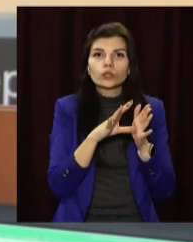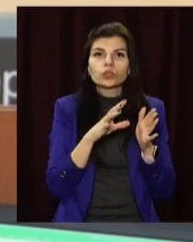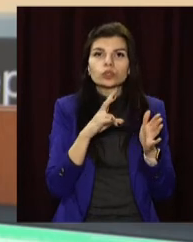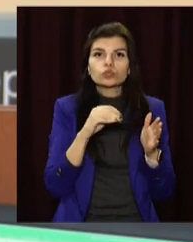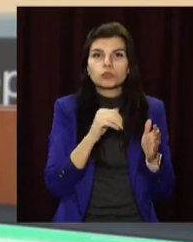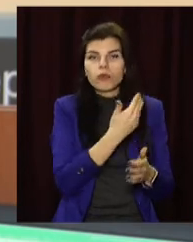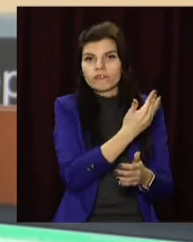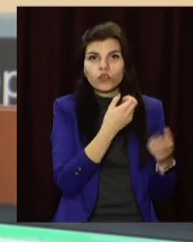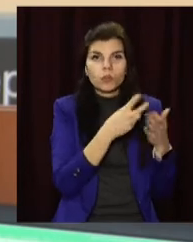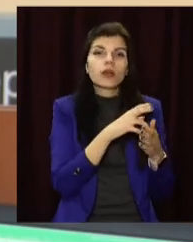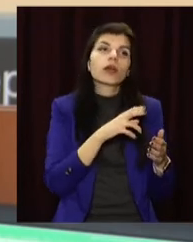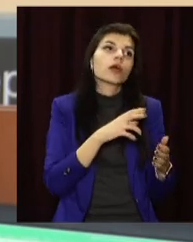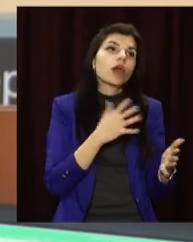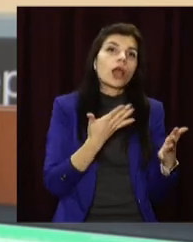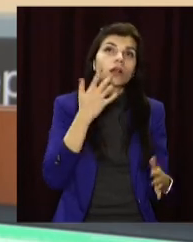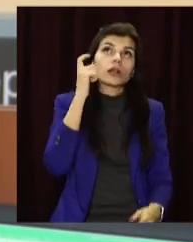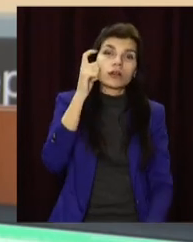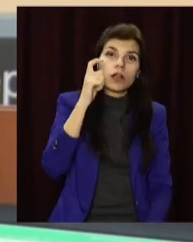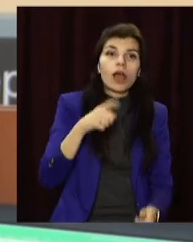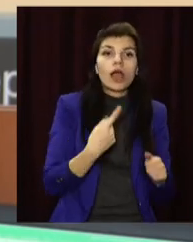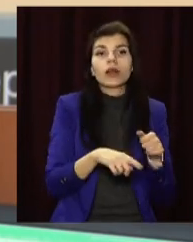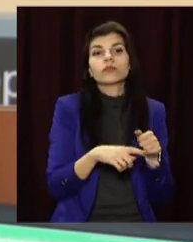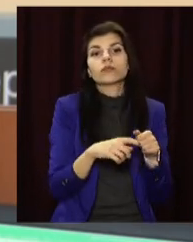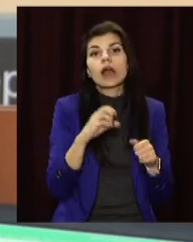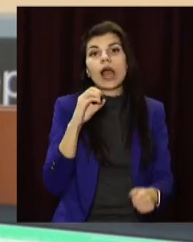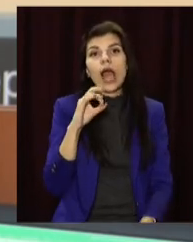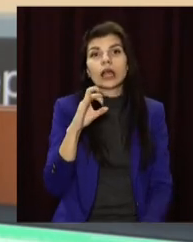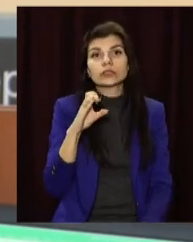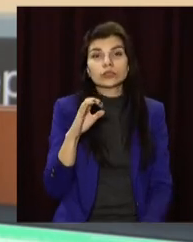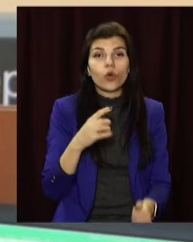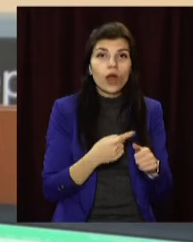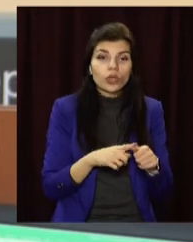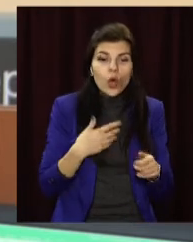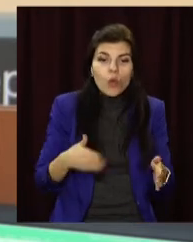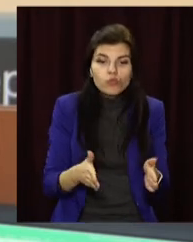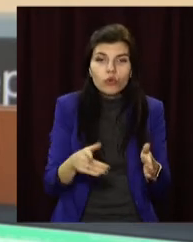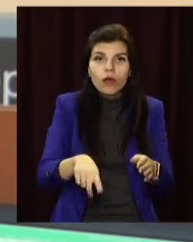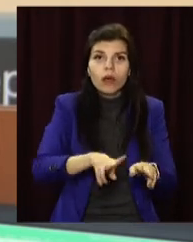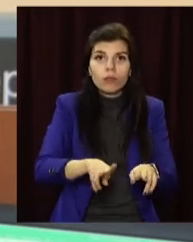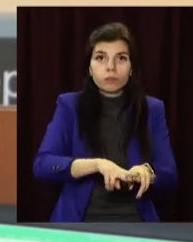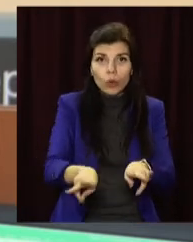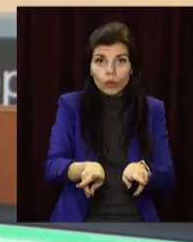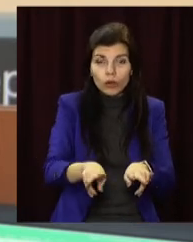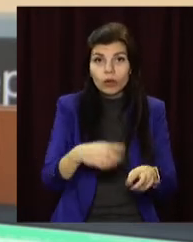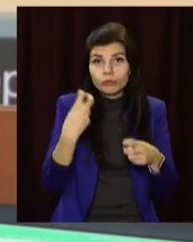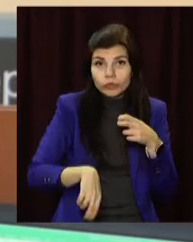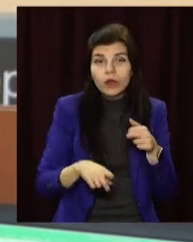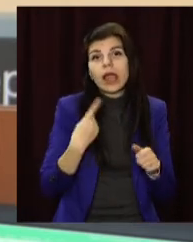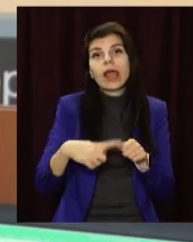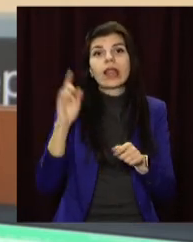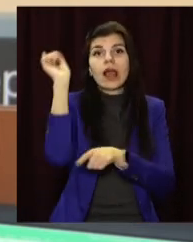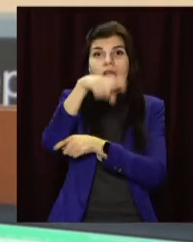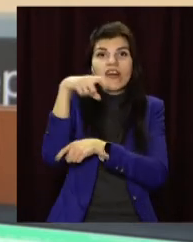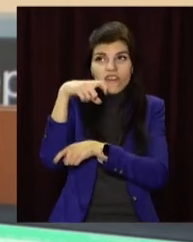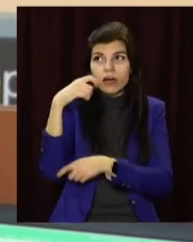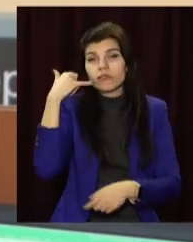контактная сеть, либо бригады РСУ, это путь наш отремонтировать, либо это направить эвакуатор,